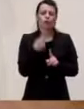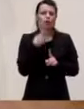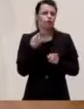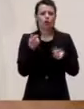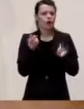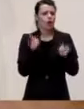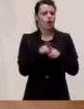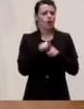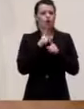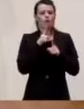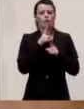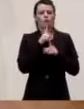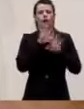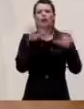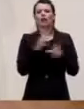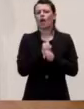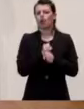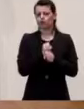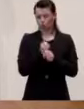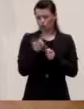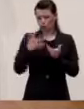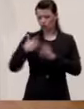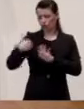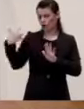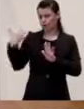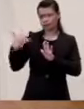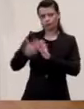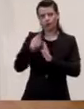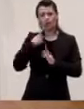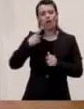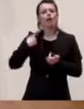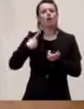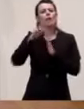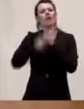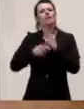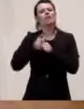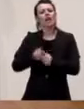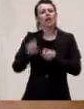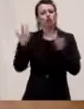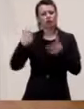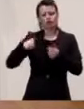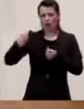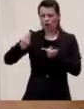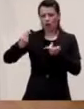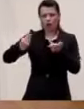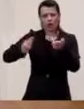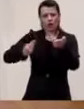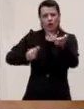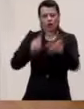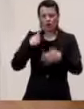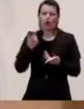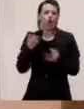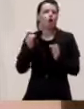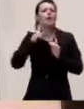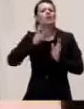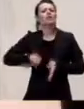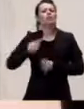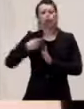un po' quelle che sono una serie di indicazioni che erano state già emanate in parte nelle disposizioni